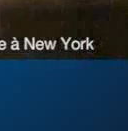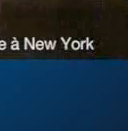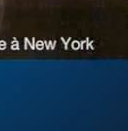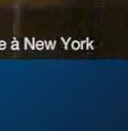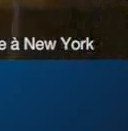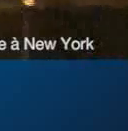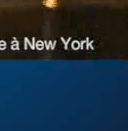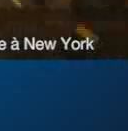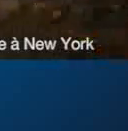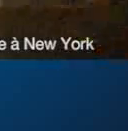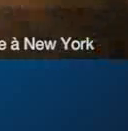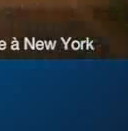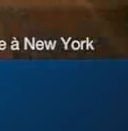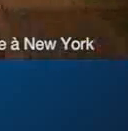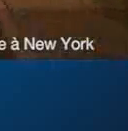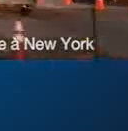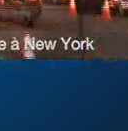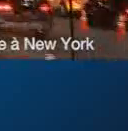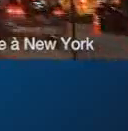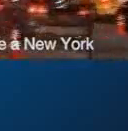mardi.